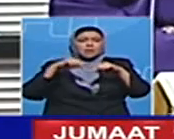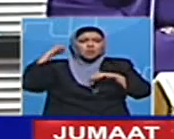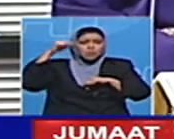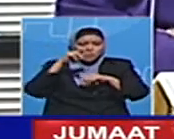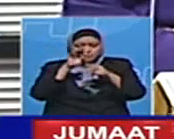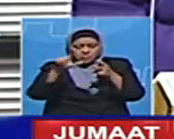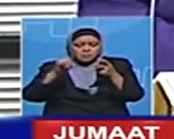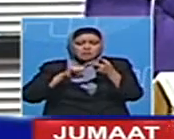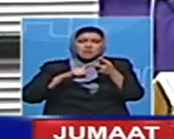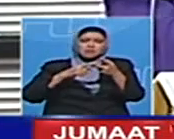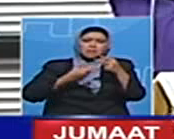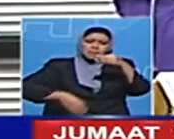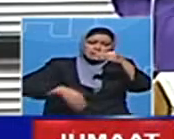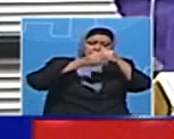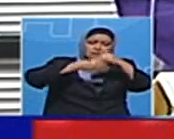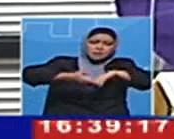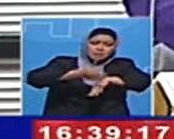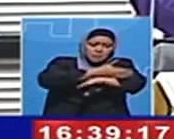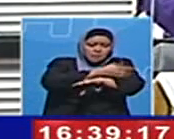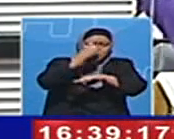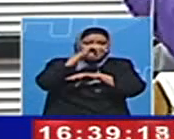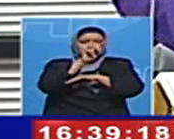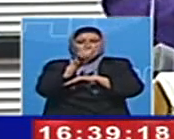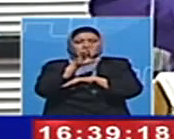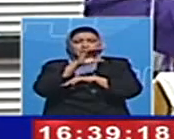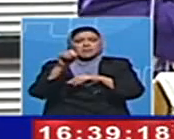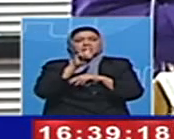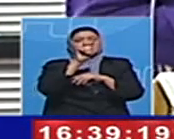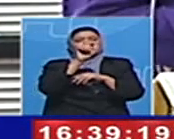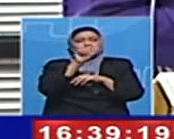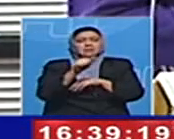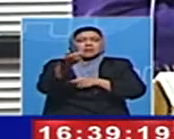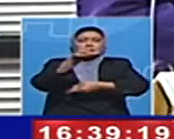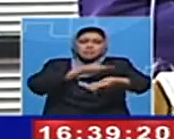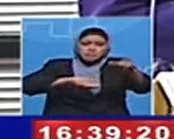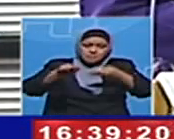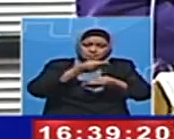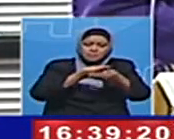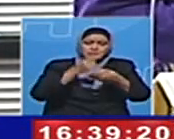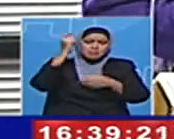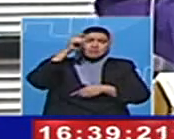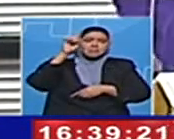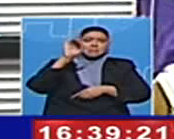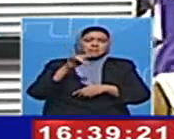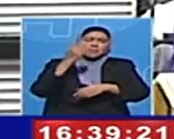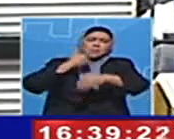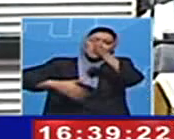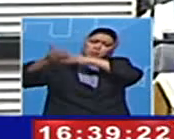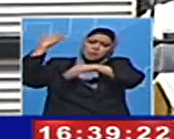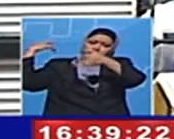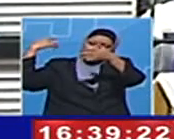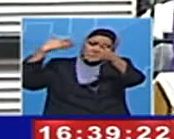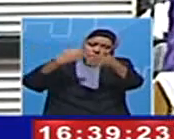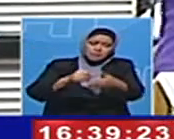TV serta transaksi data interaktif tuan yang di-pertua memang dari dahulu lagi semenjak Merdeka